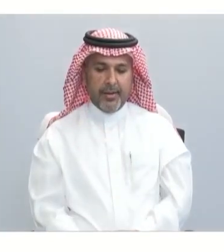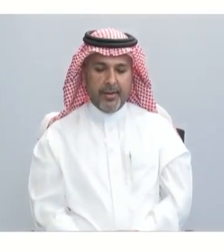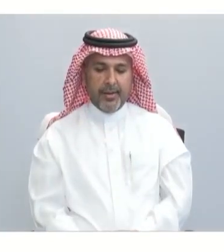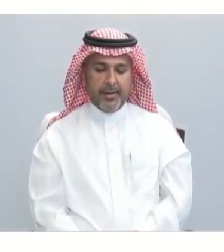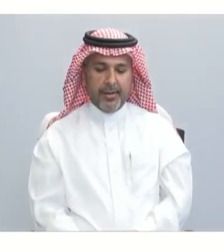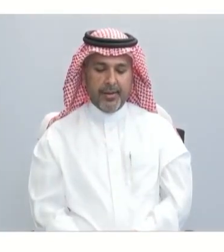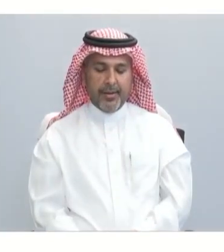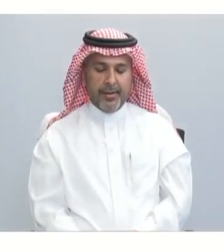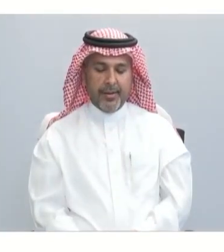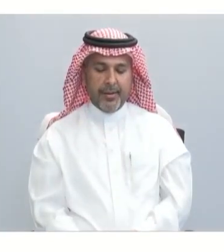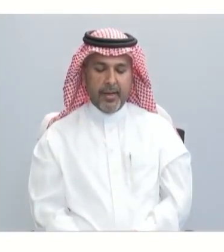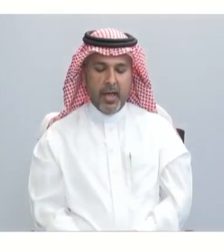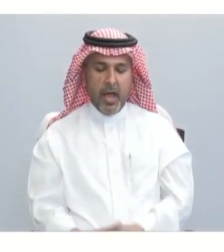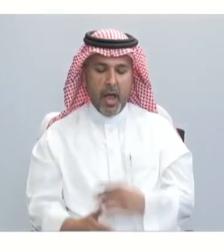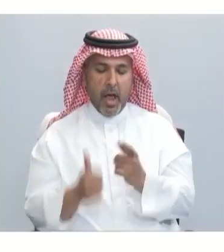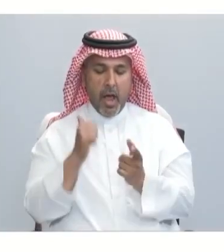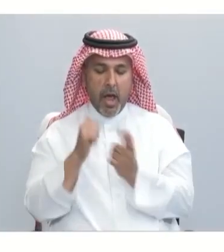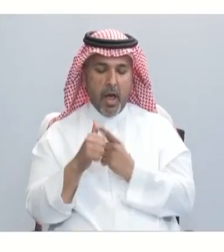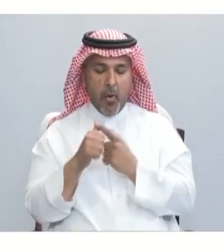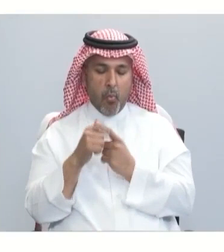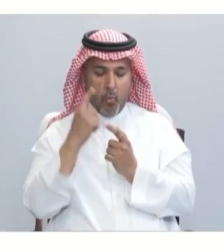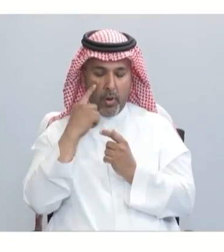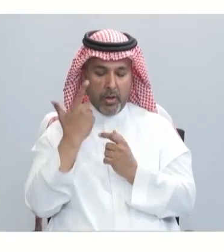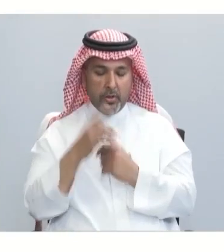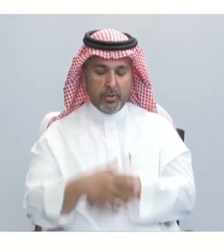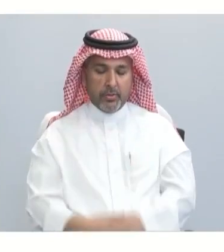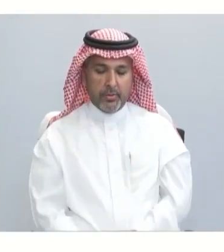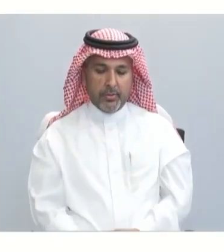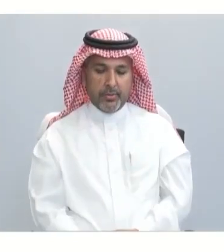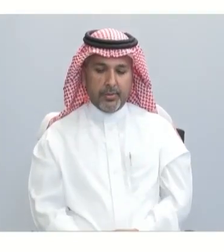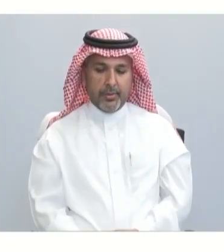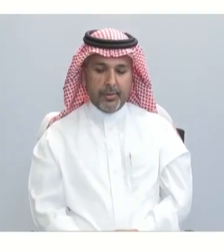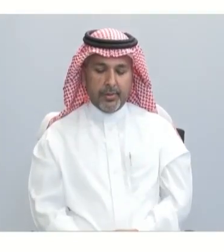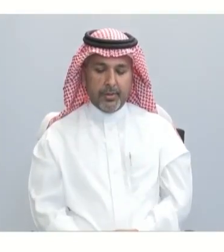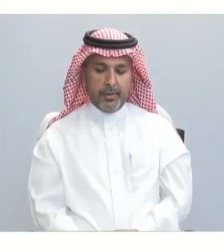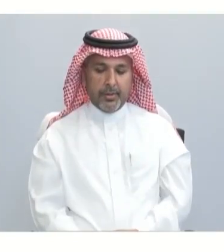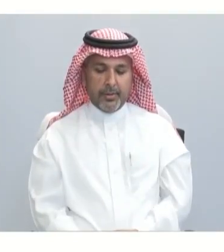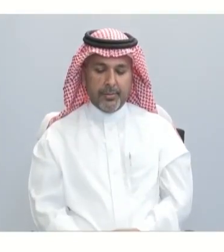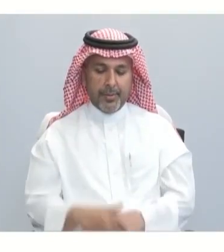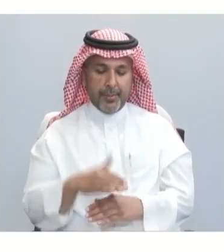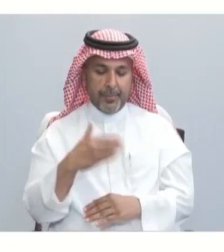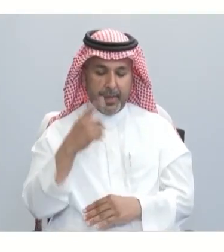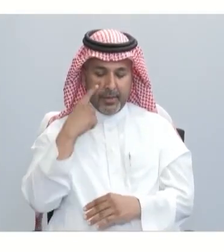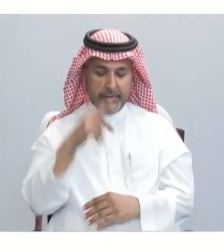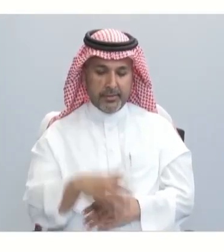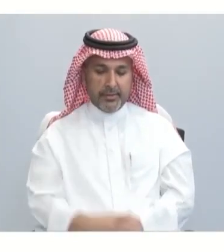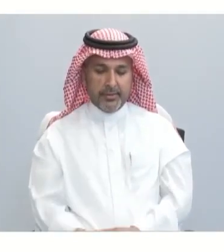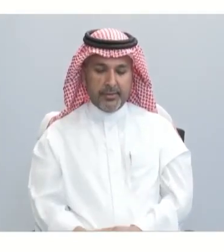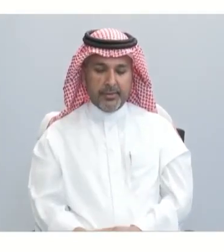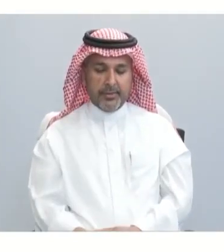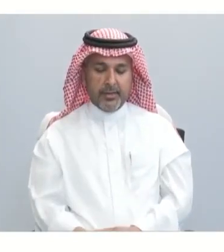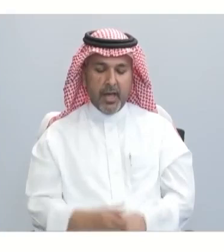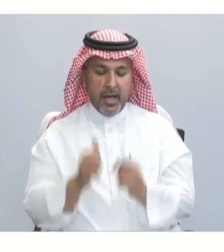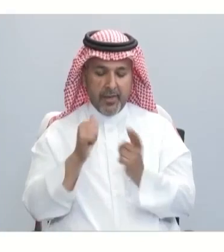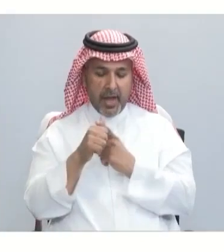القسيمه القسيمه اللي هي جي بعد الخصم اللي هو ال